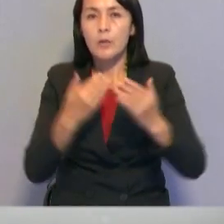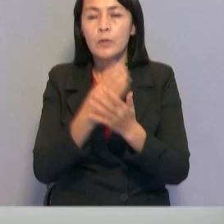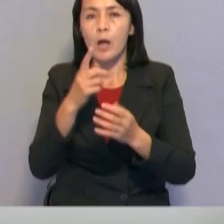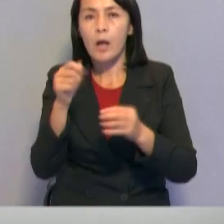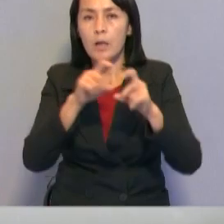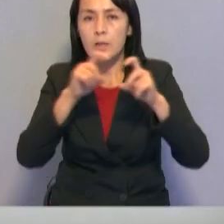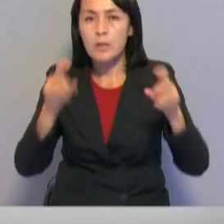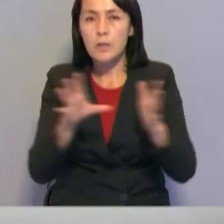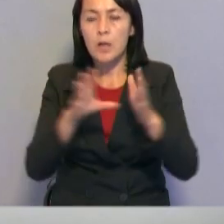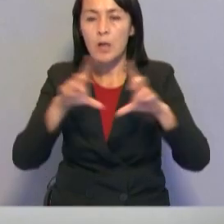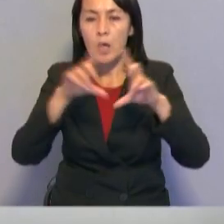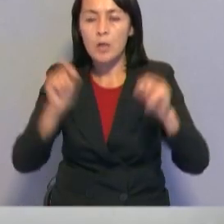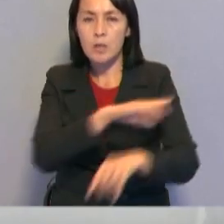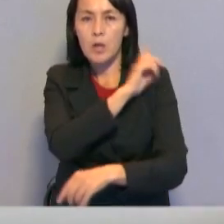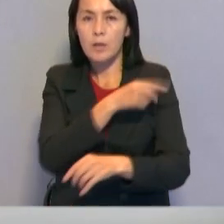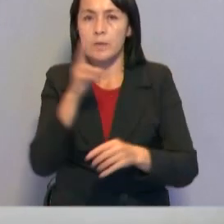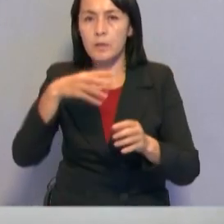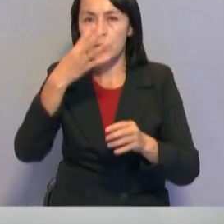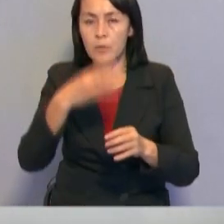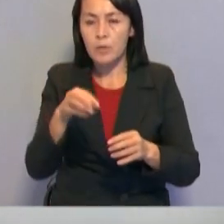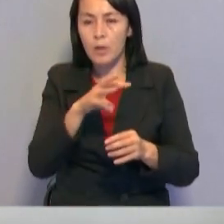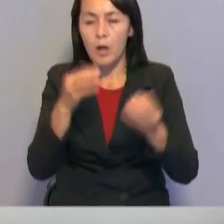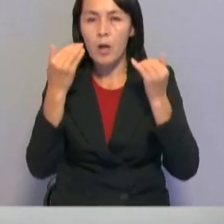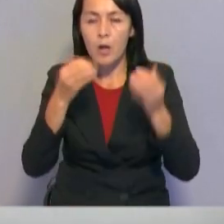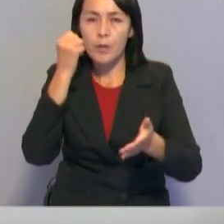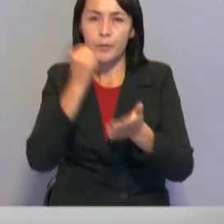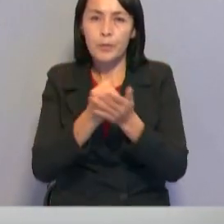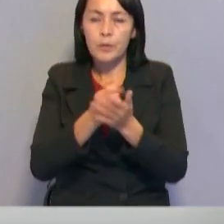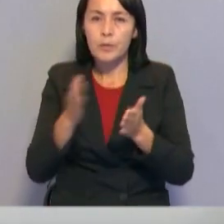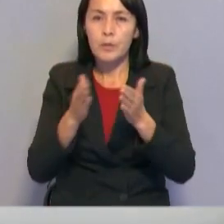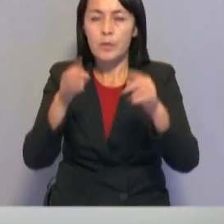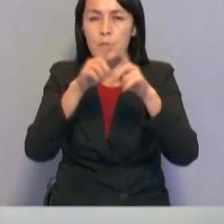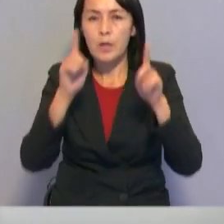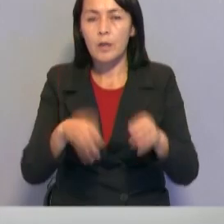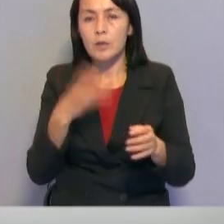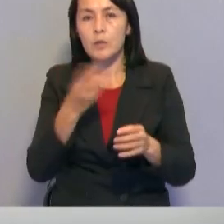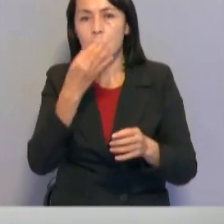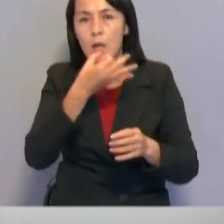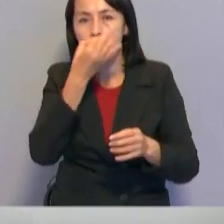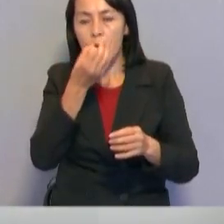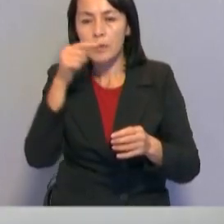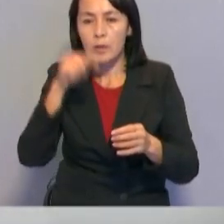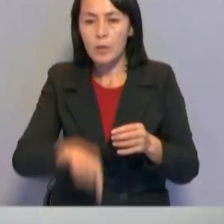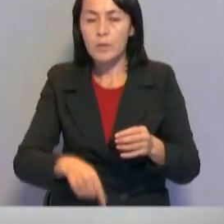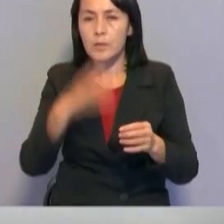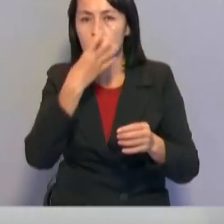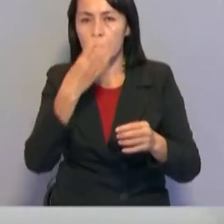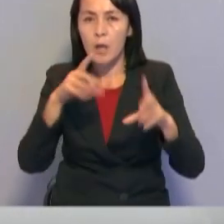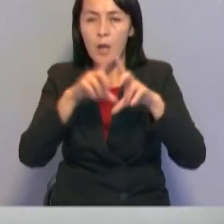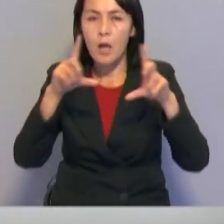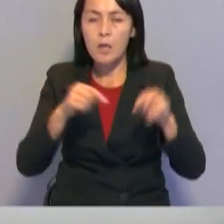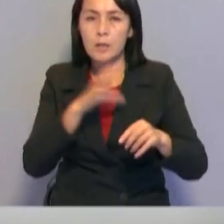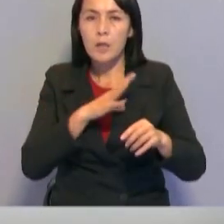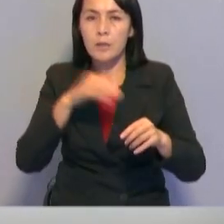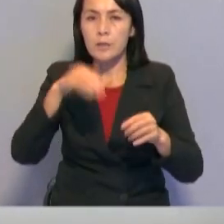газотурбинной электростанции мощностью 240 мвт а также утверждена дорожная карта Нужно отметить что фундамент теплоэлектростанции в кентау был